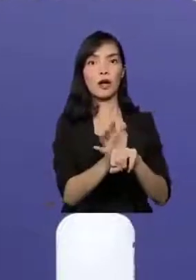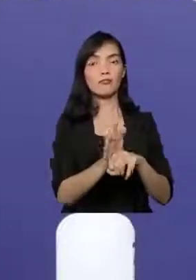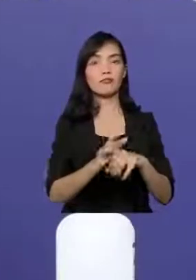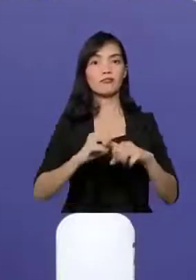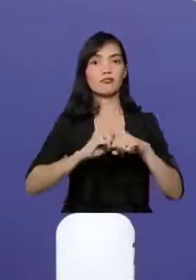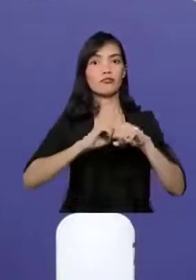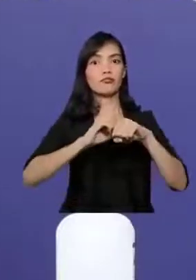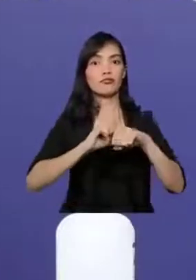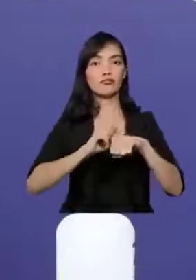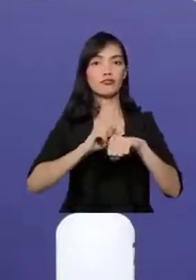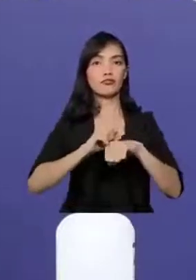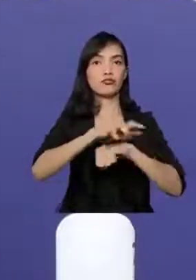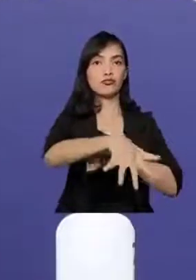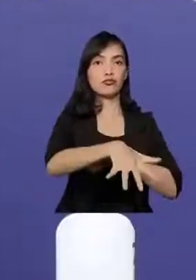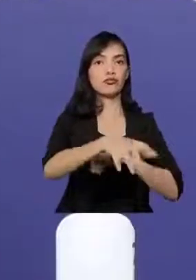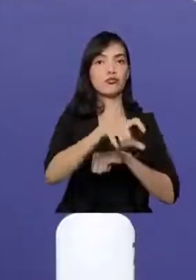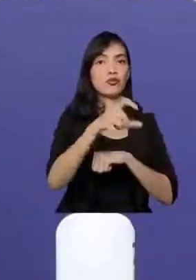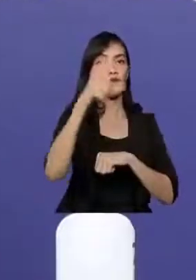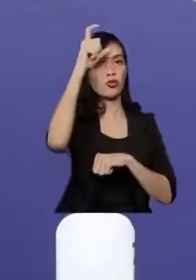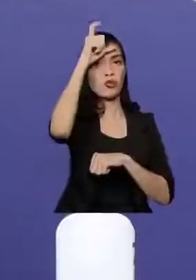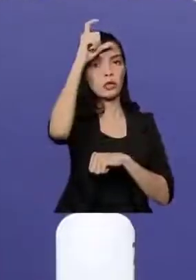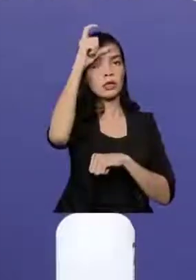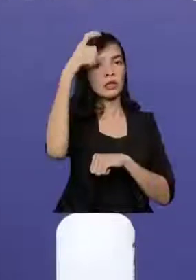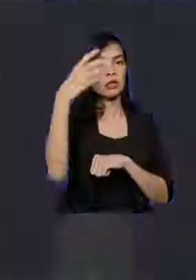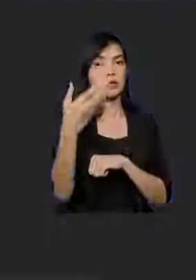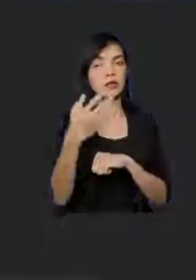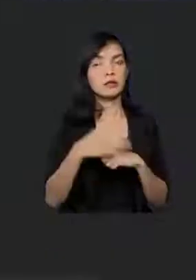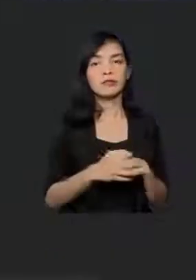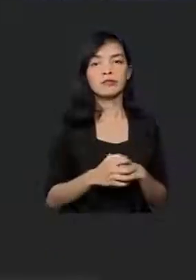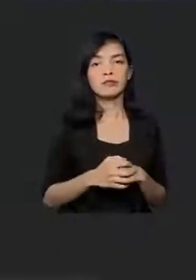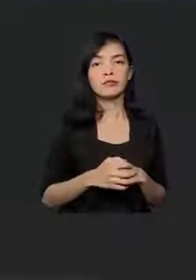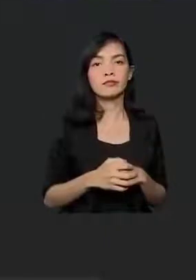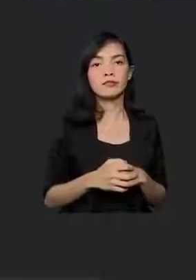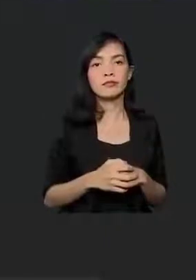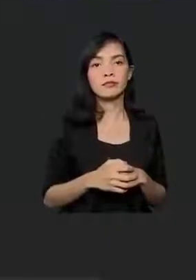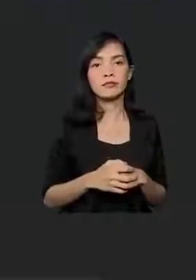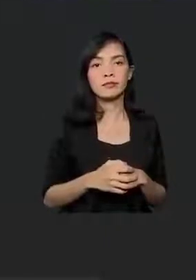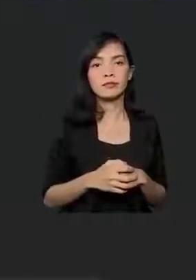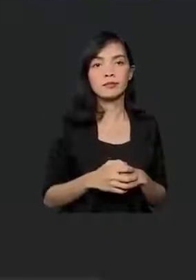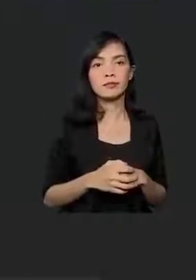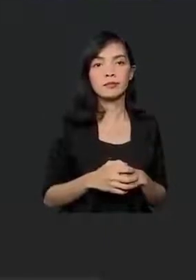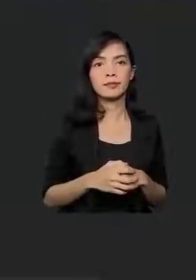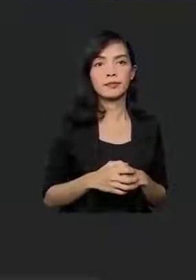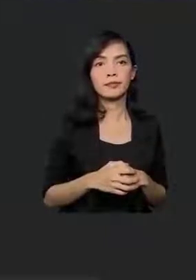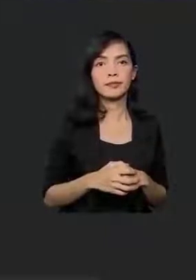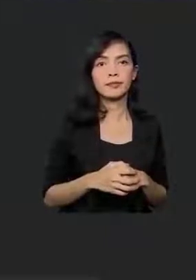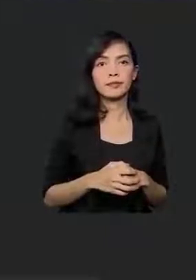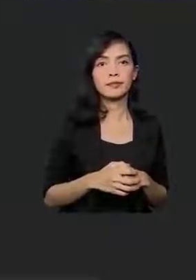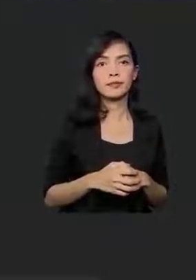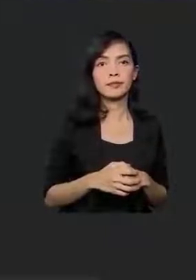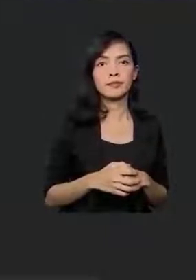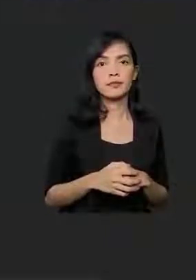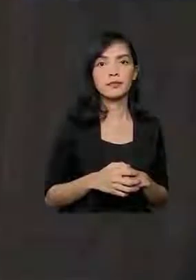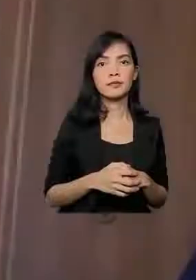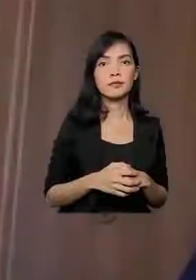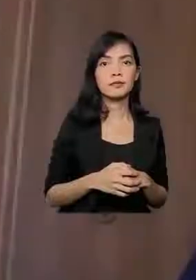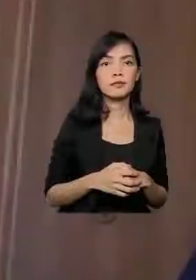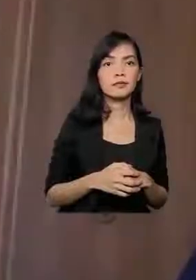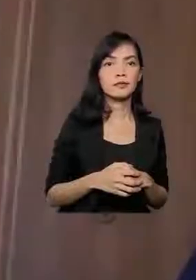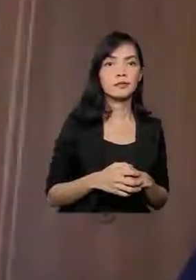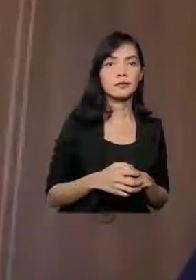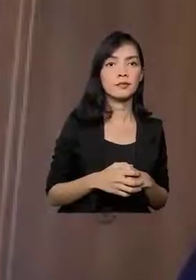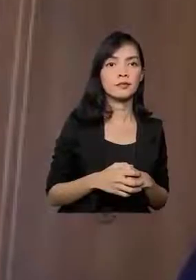Turki Oh ya F Saya kira relatif atuh ya Dit q&a